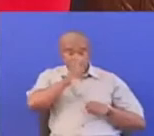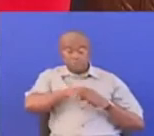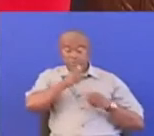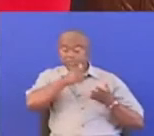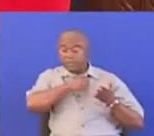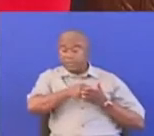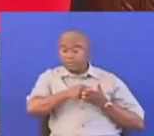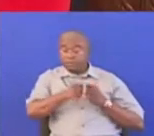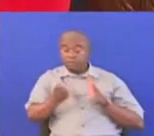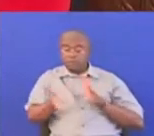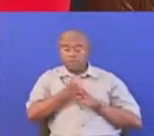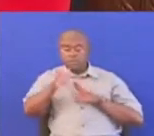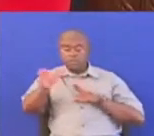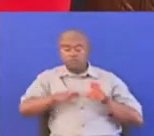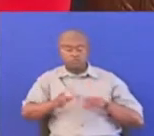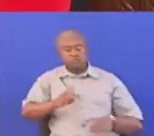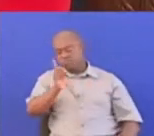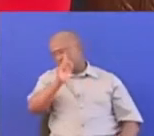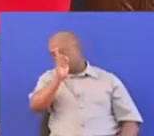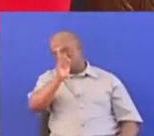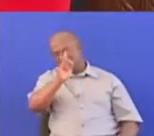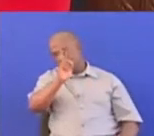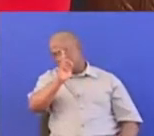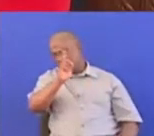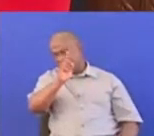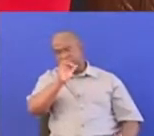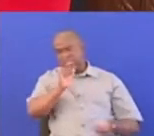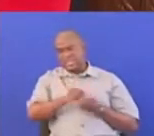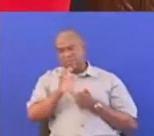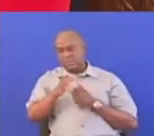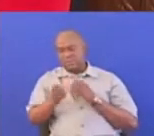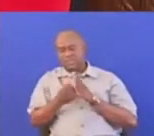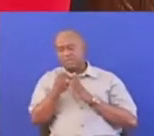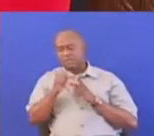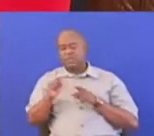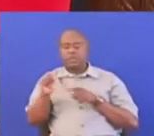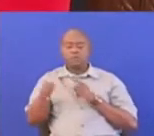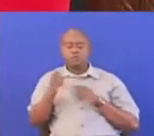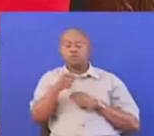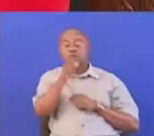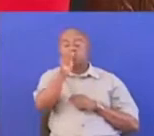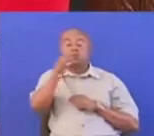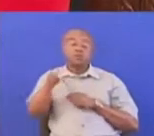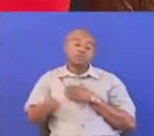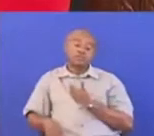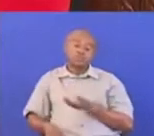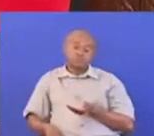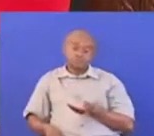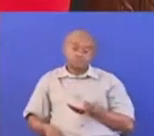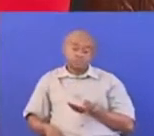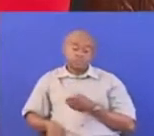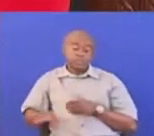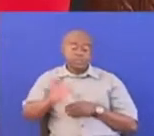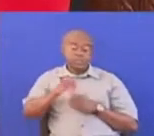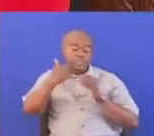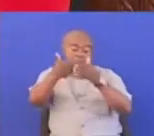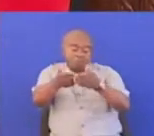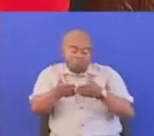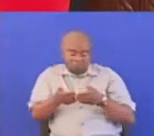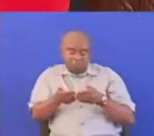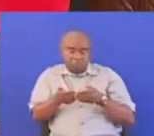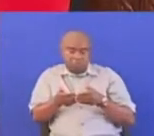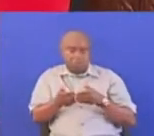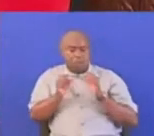malipo ije iwe shida. Jambo hili mheshimiwa spika litaleta mgogoro kwa wananchi, kwa sababu kama umechukua eneo basi ni wajibu